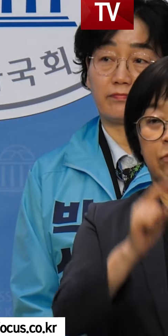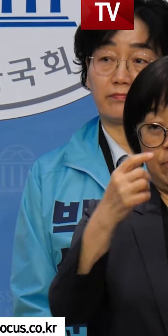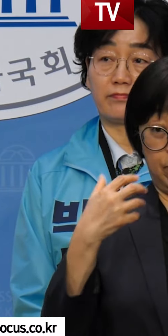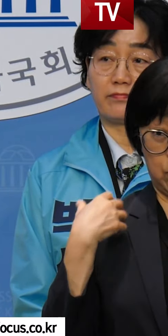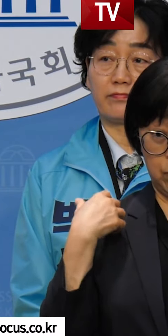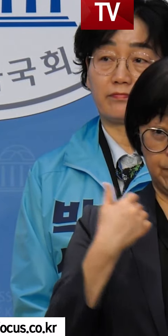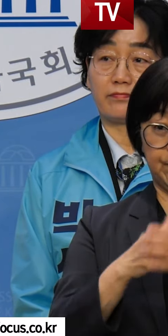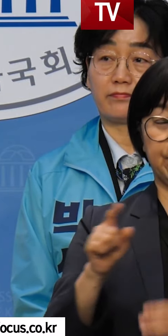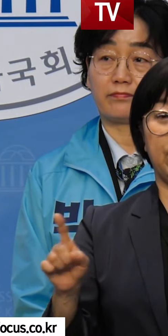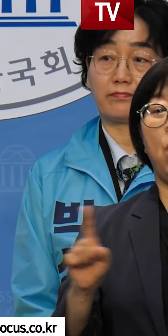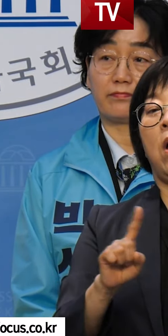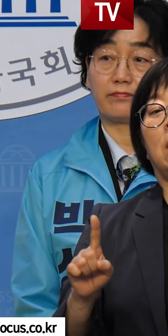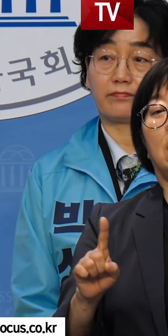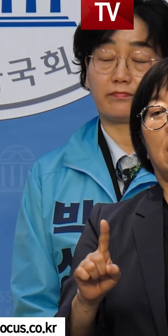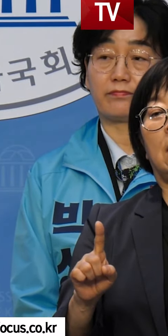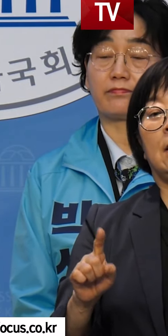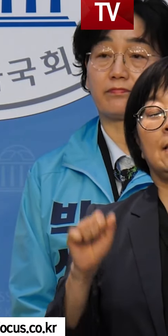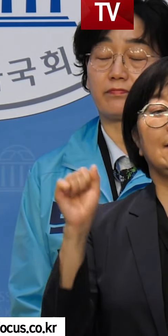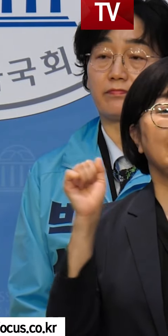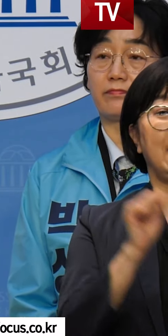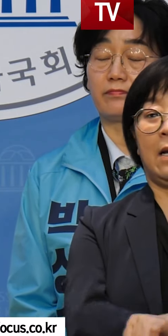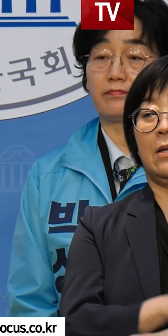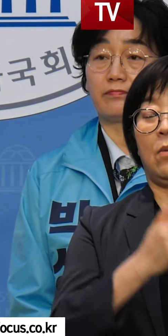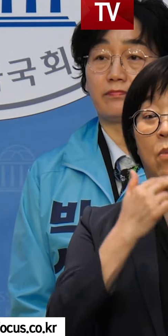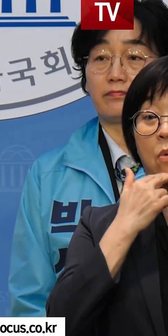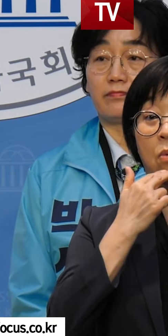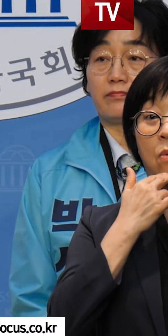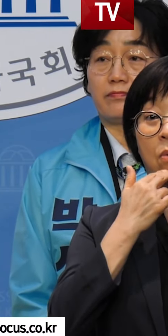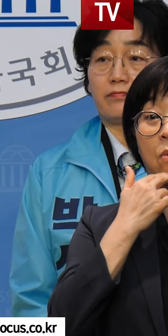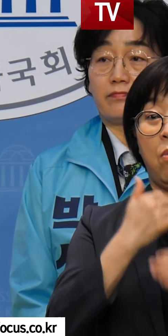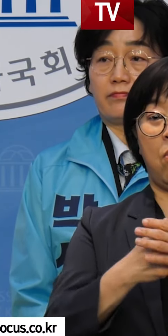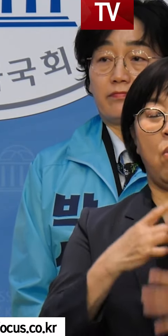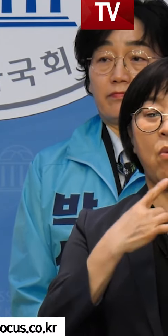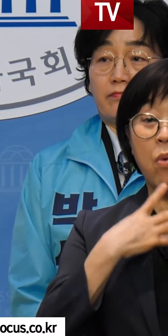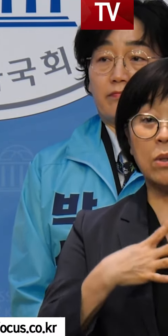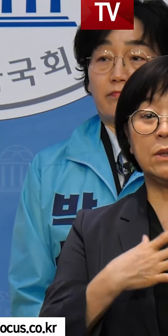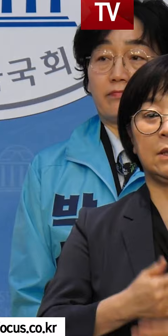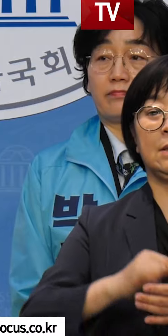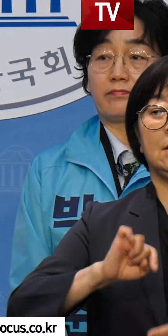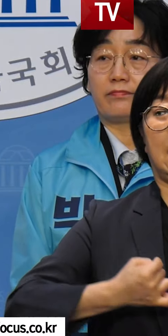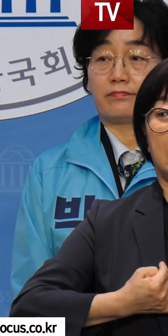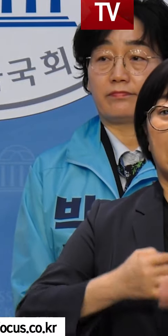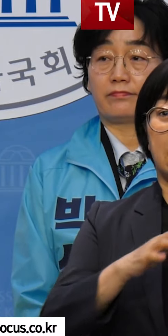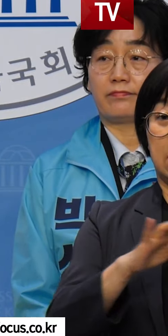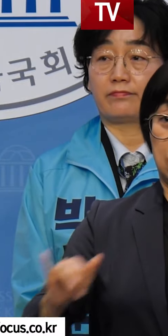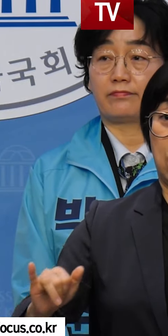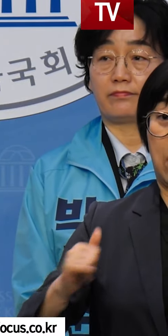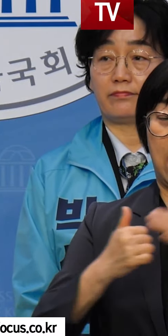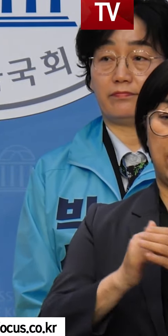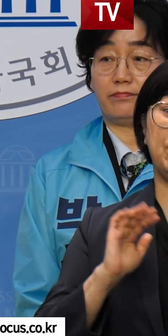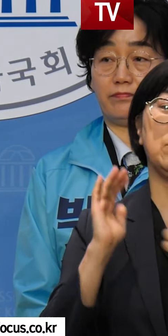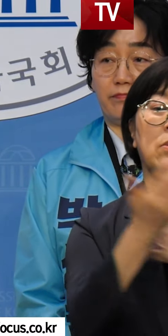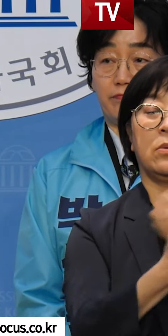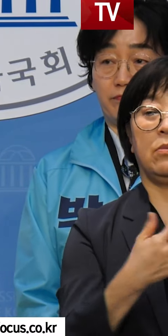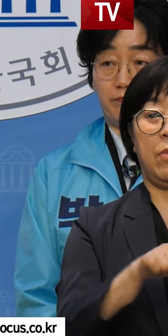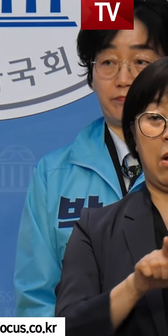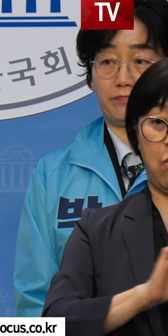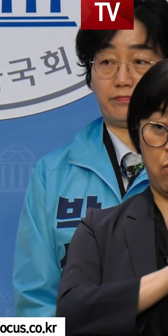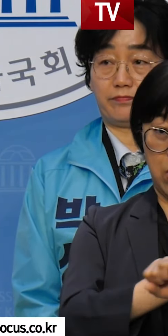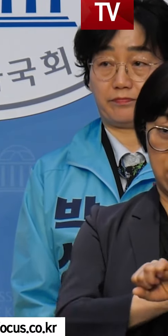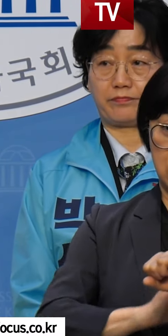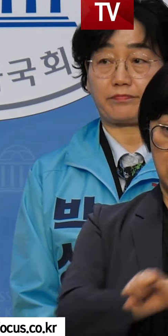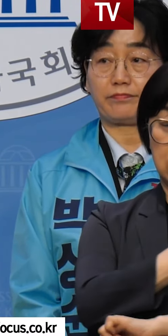정권은 도대체 무엇 하나 제대로 하는 것 없고 오로지 자신과 가족의 비호를 위해